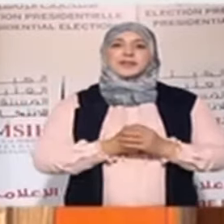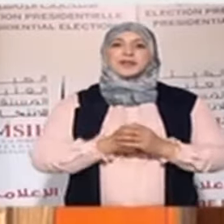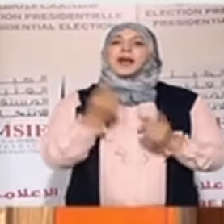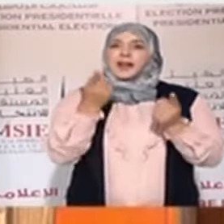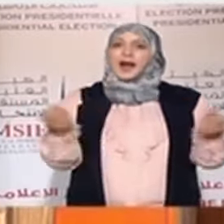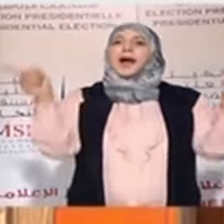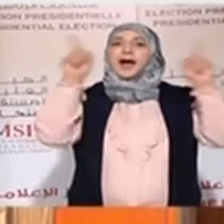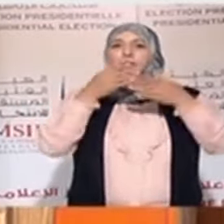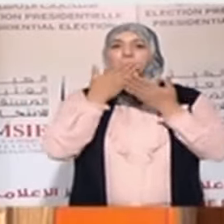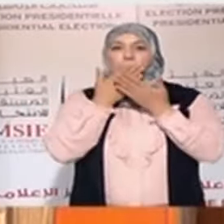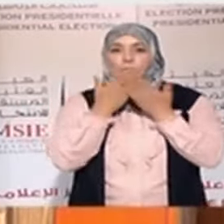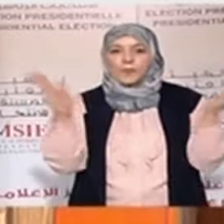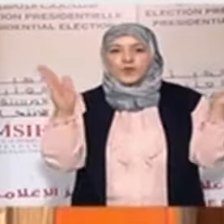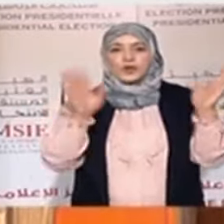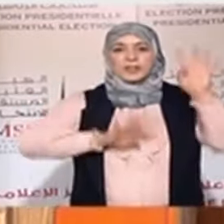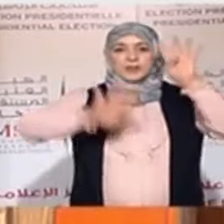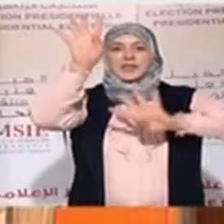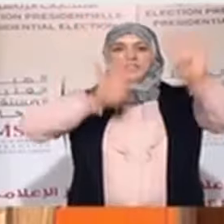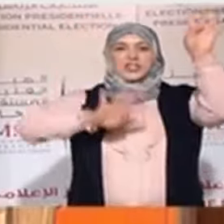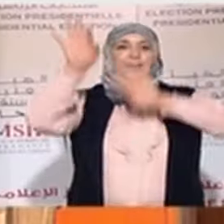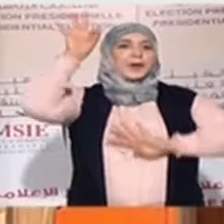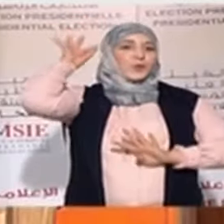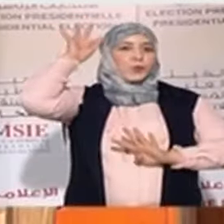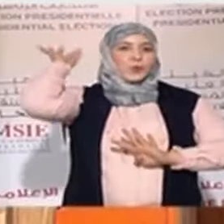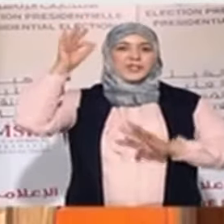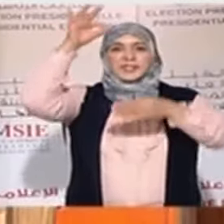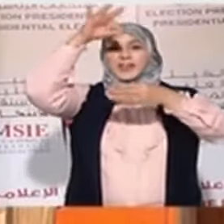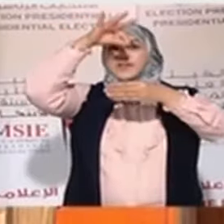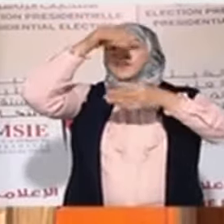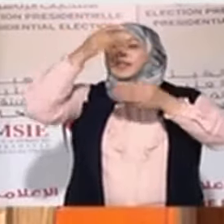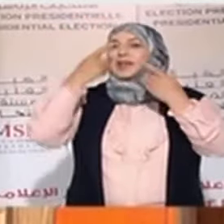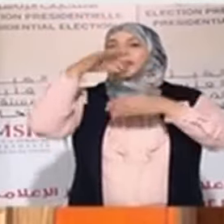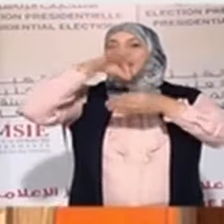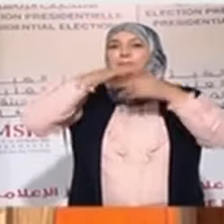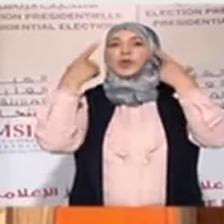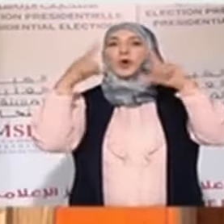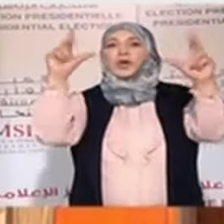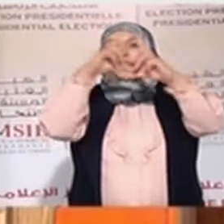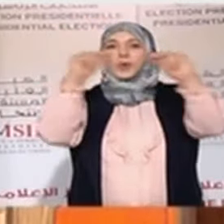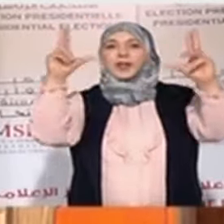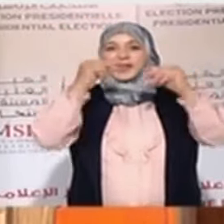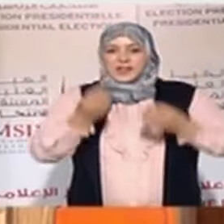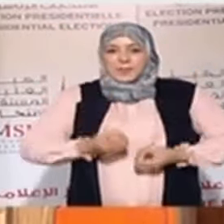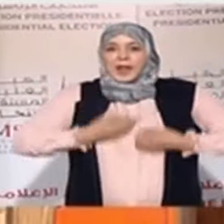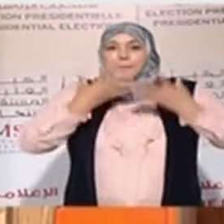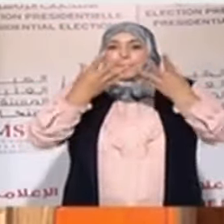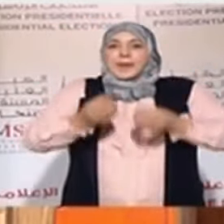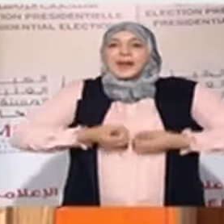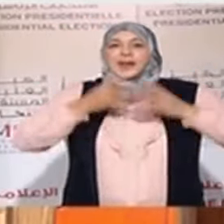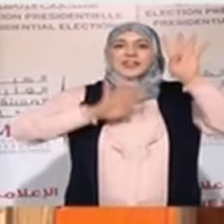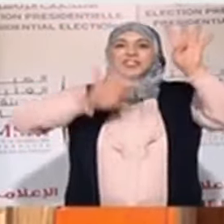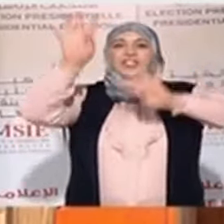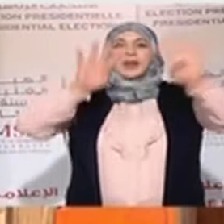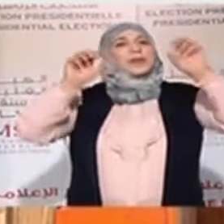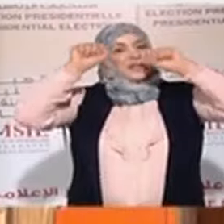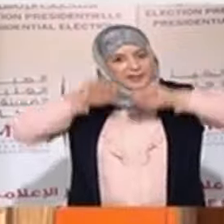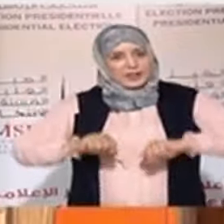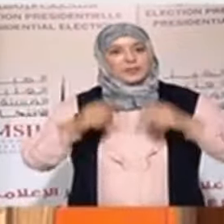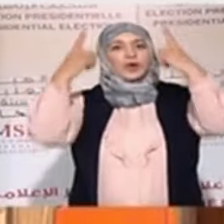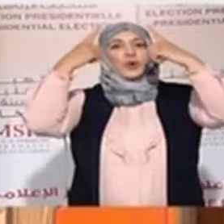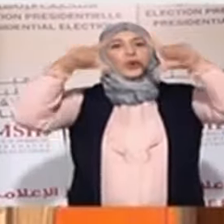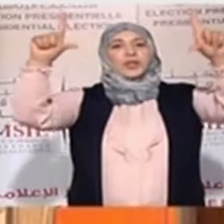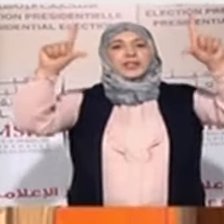تجديد الثقة فيه من قبل الشعب التونسي في انتخابات حرة ونزيهة عبر خلالها الشعب عن إرادته بكل